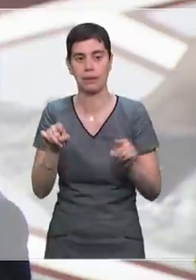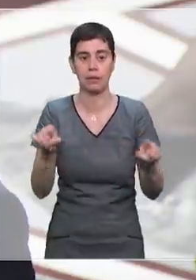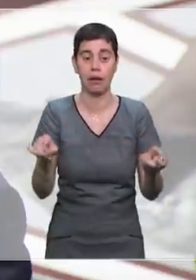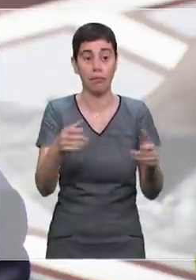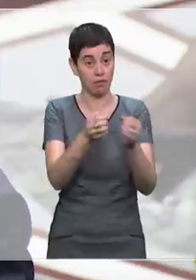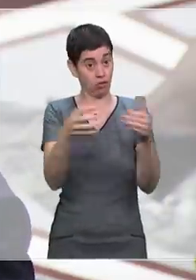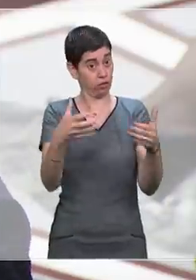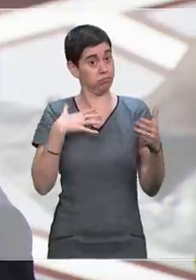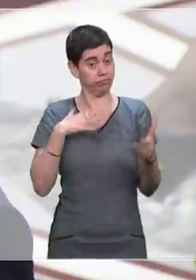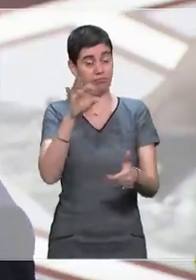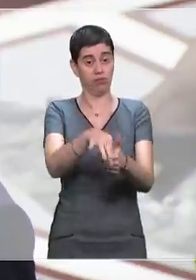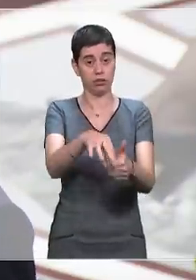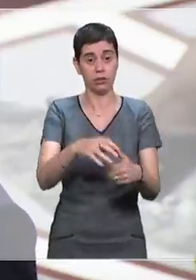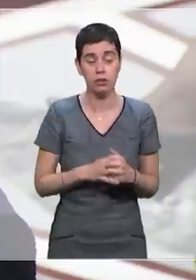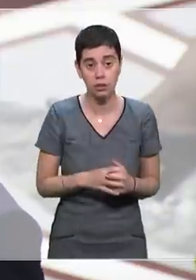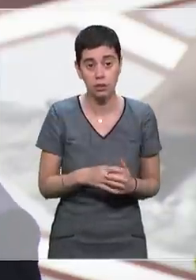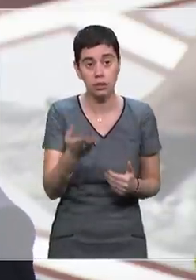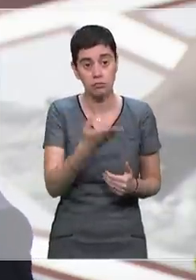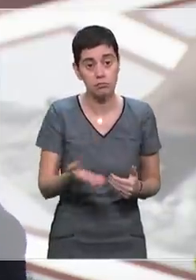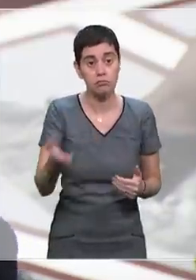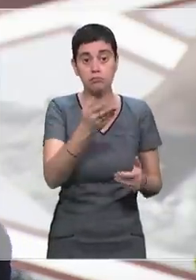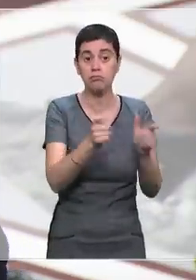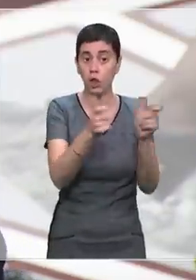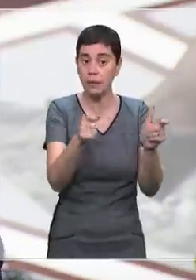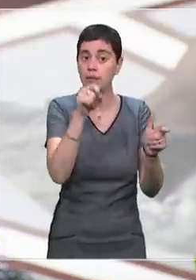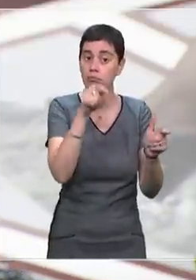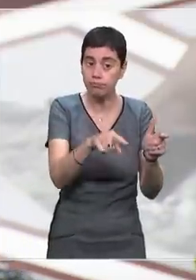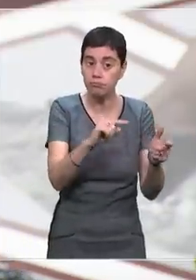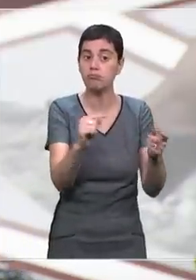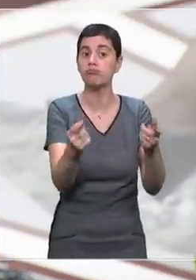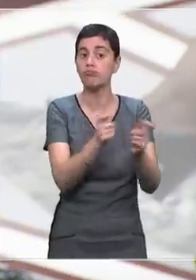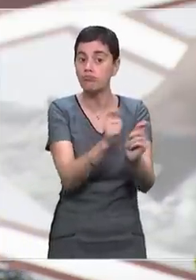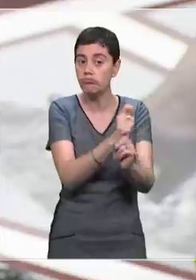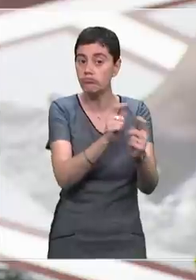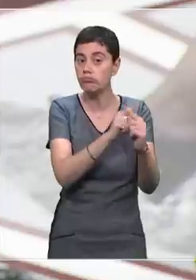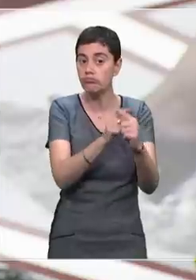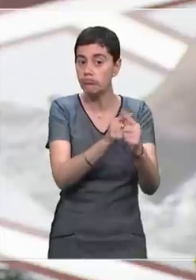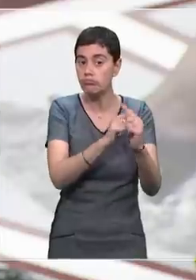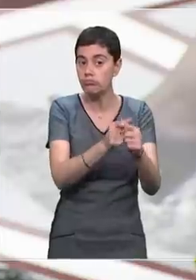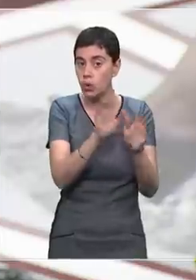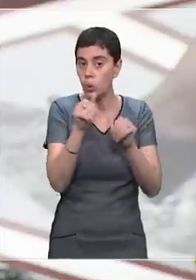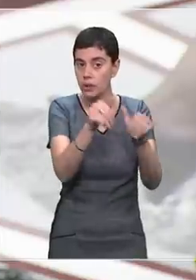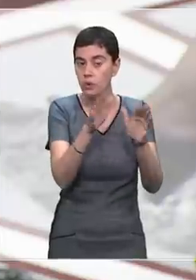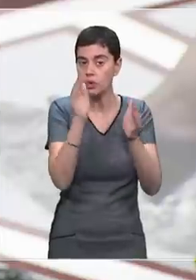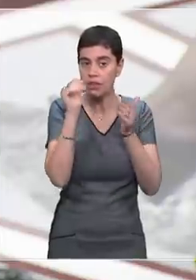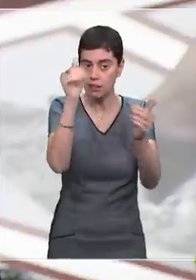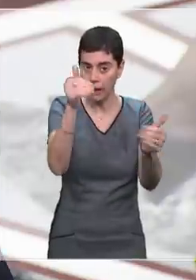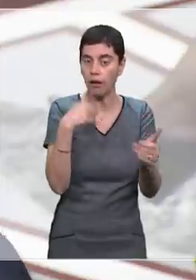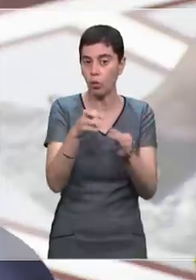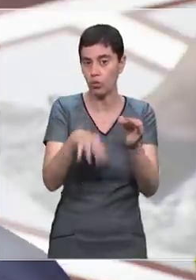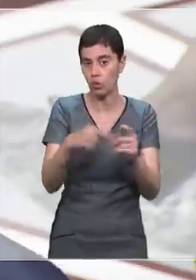majorité. J'engage les partis de Sanofi à poursuivre cette négociation, dont j'espère effectivement qu'elle sera conclusive.